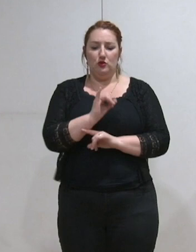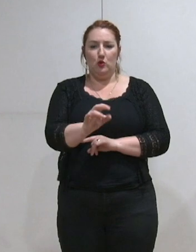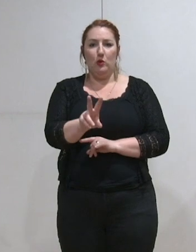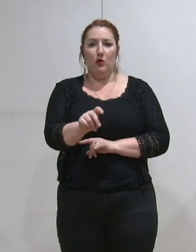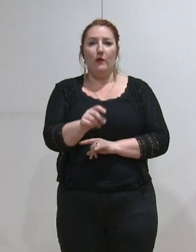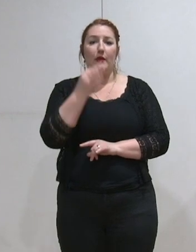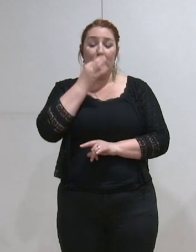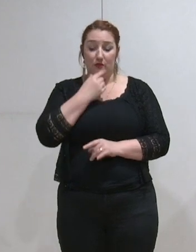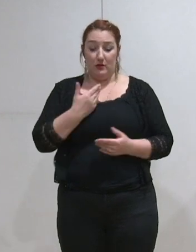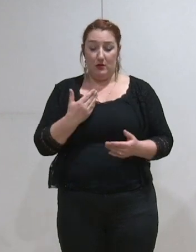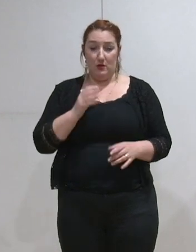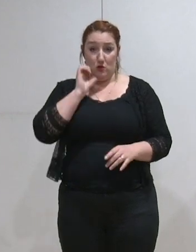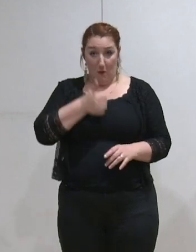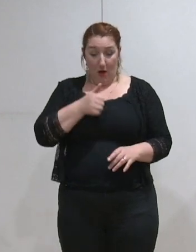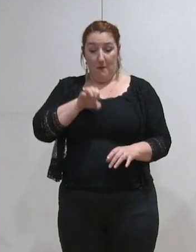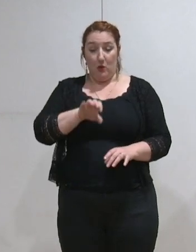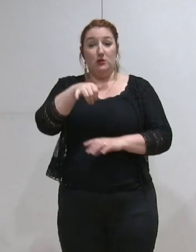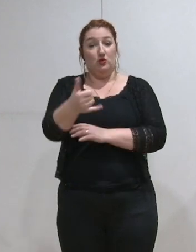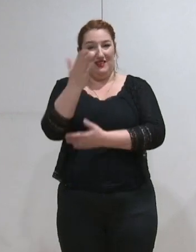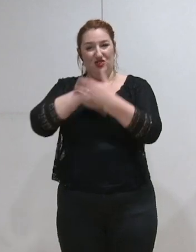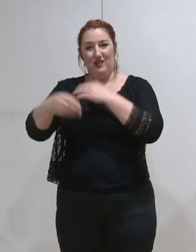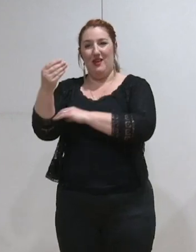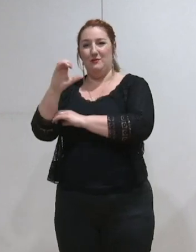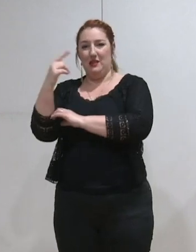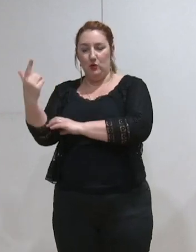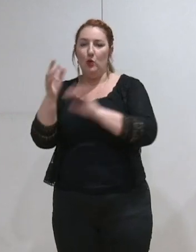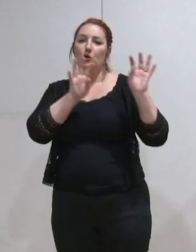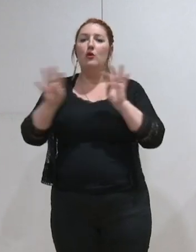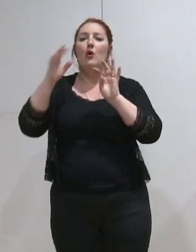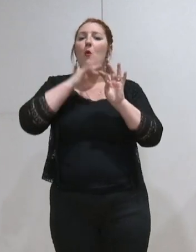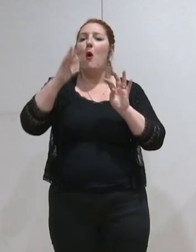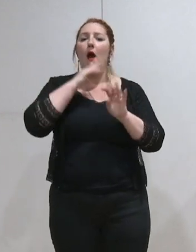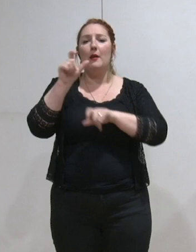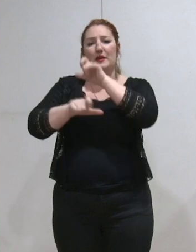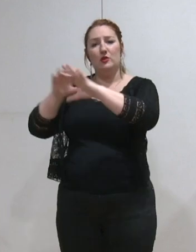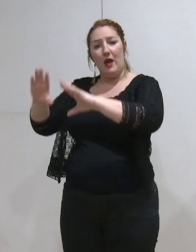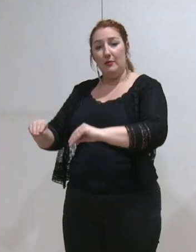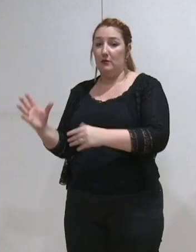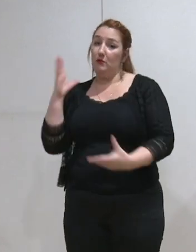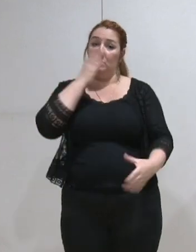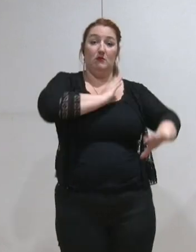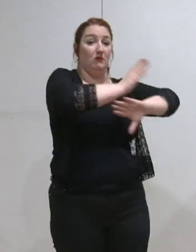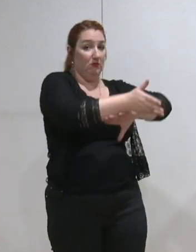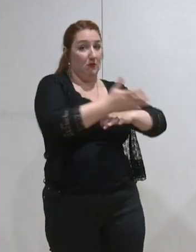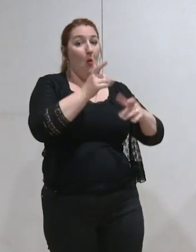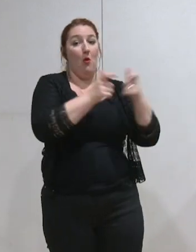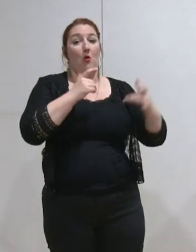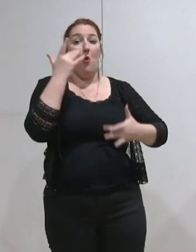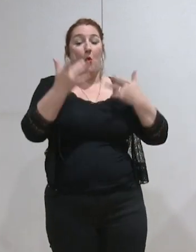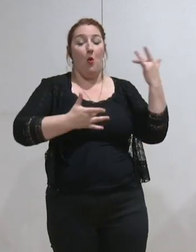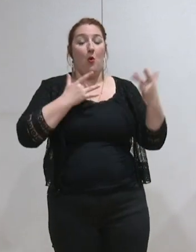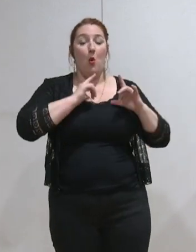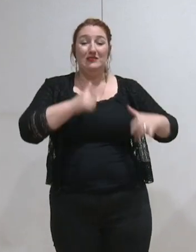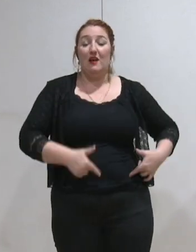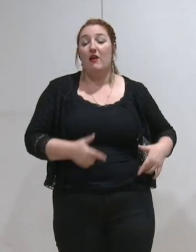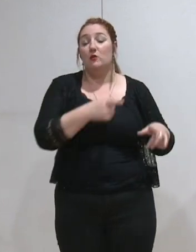mercredi et jeudi à la MC2 la chale des habitants viendra répéter au Conservatoire elle au cours du mois de mai